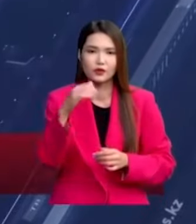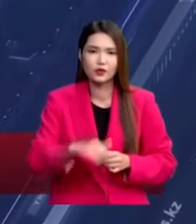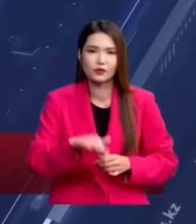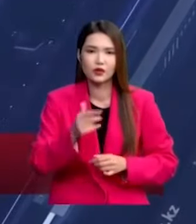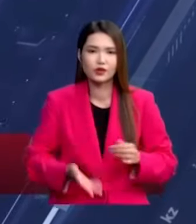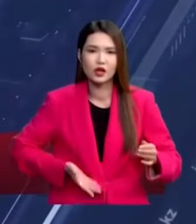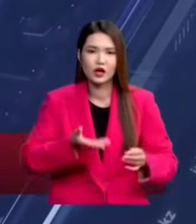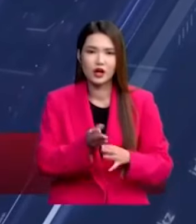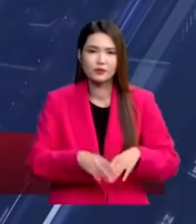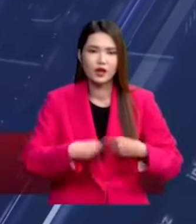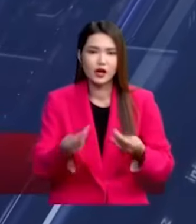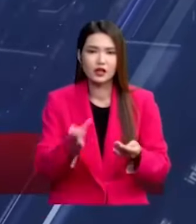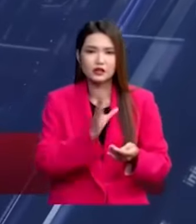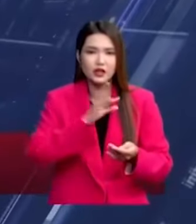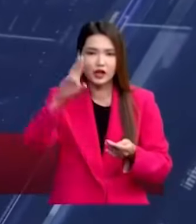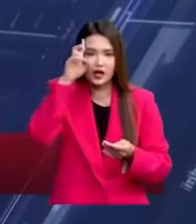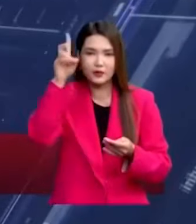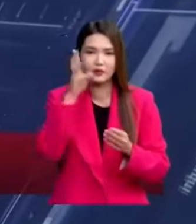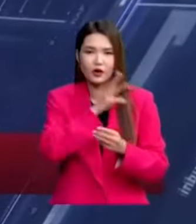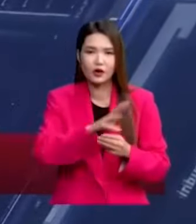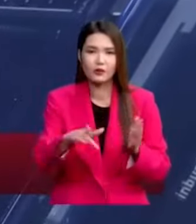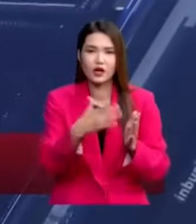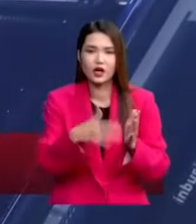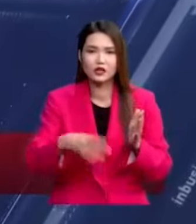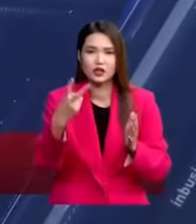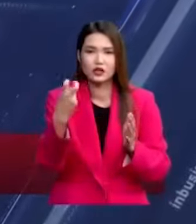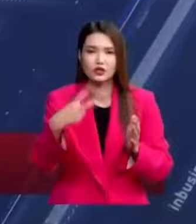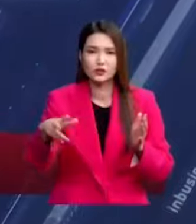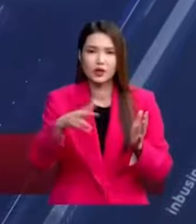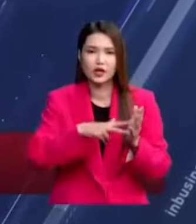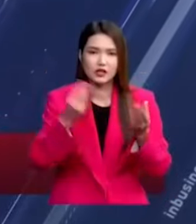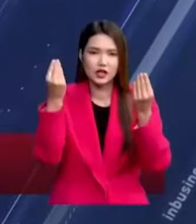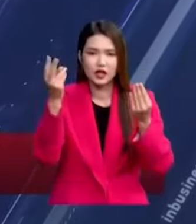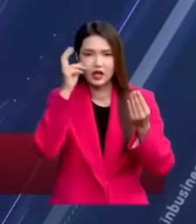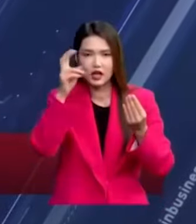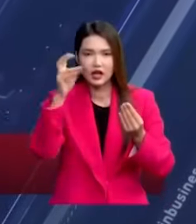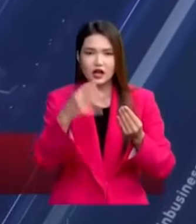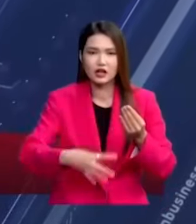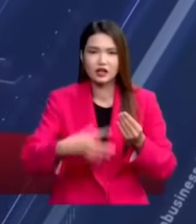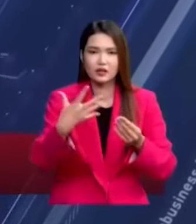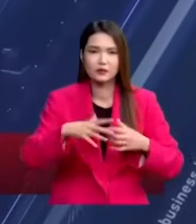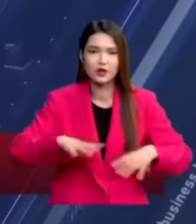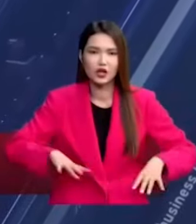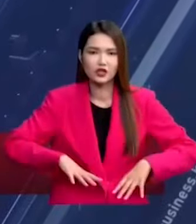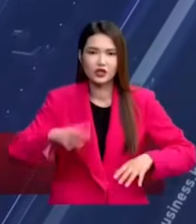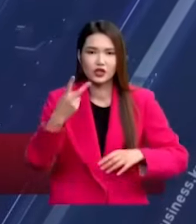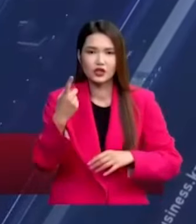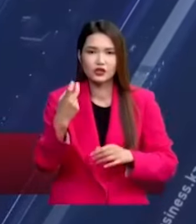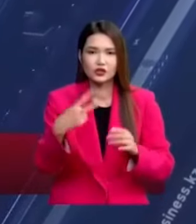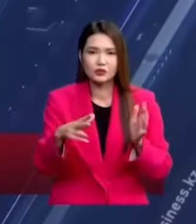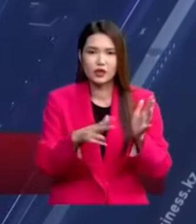теңге өтемақы берілді. Мемлекеттік бюджет есебінен 228 ірі қара мен 45 жылқыға